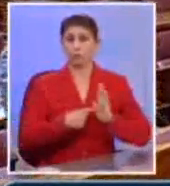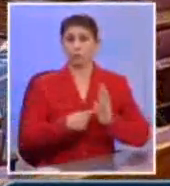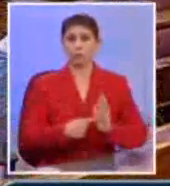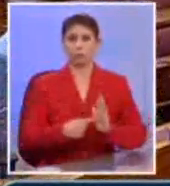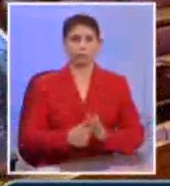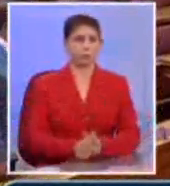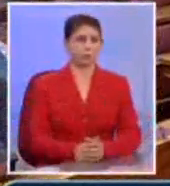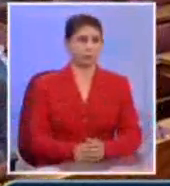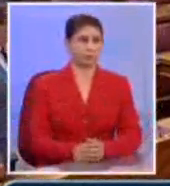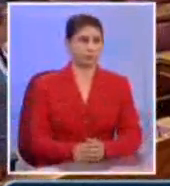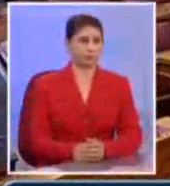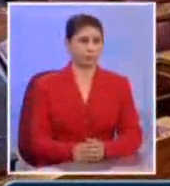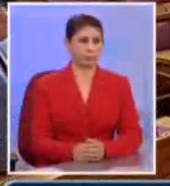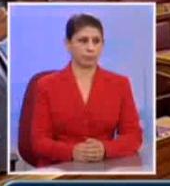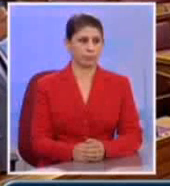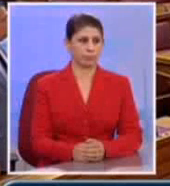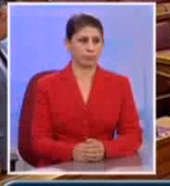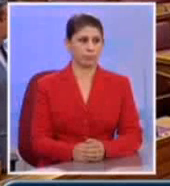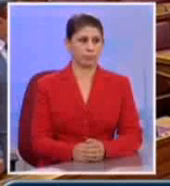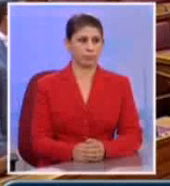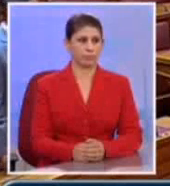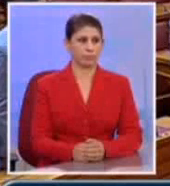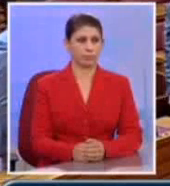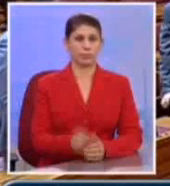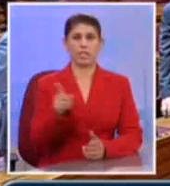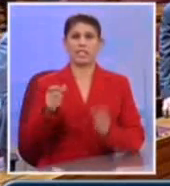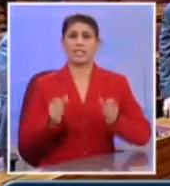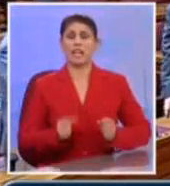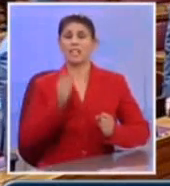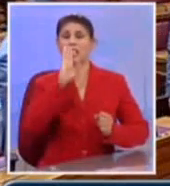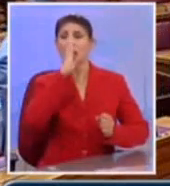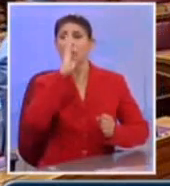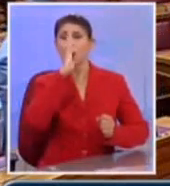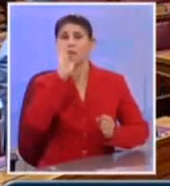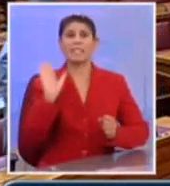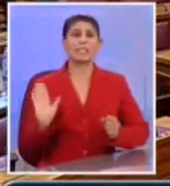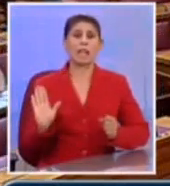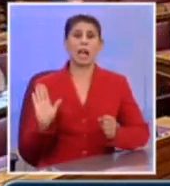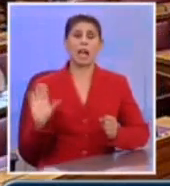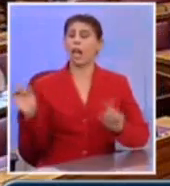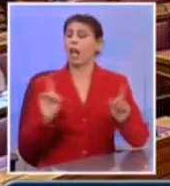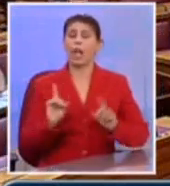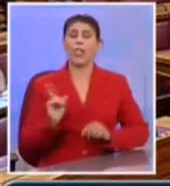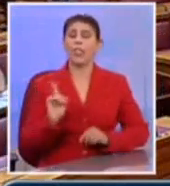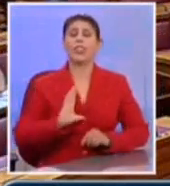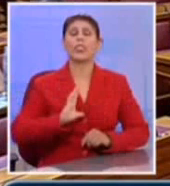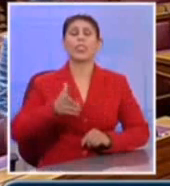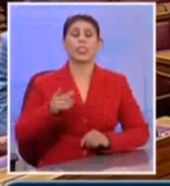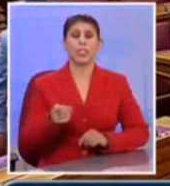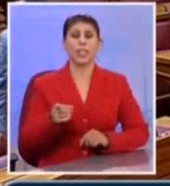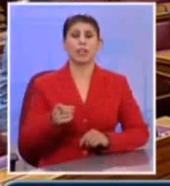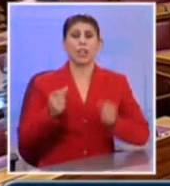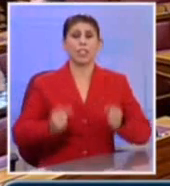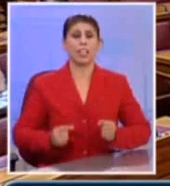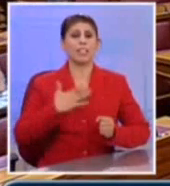υποκριτική η στάση τους. Δεν θέλουν να πάρουν θέση. Δεν θέλουν μνημόνια